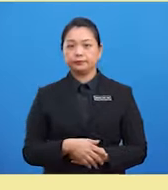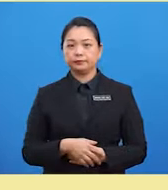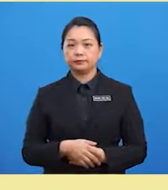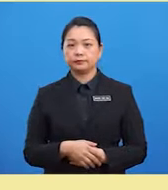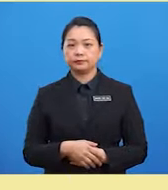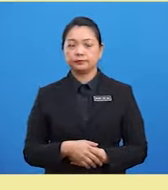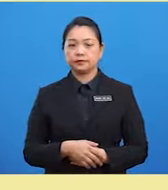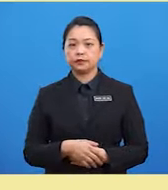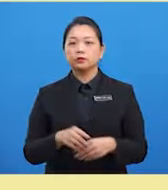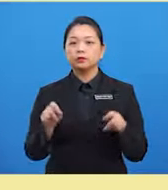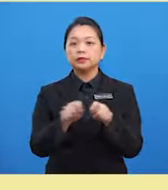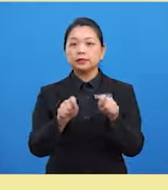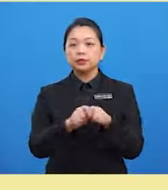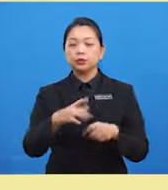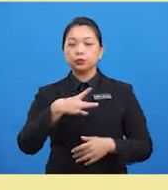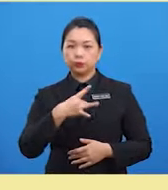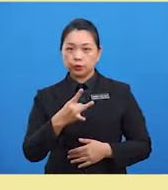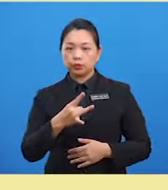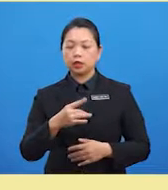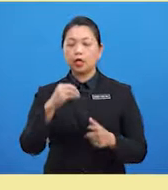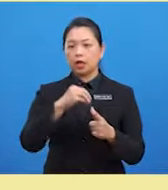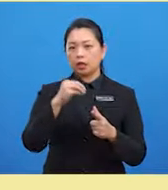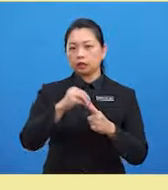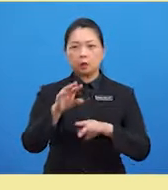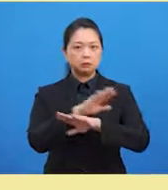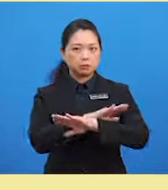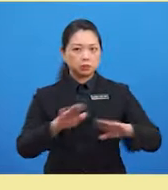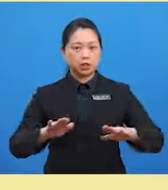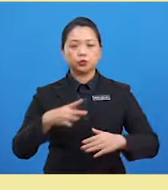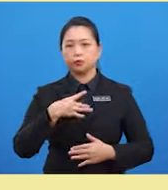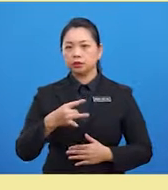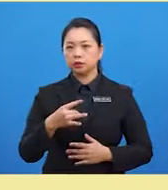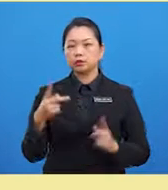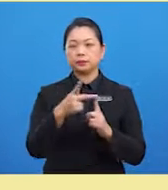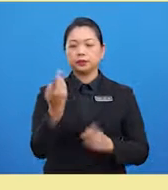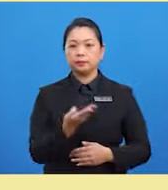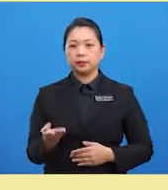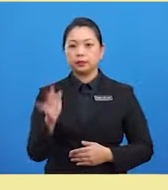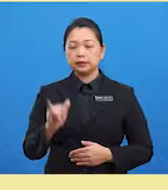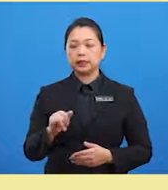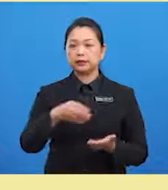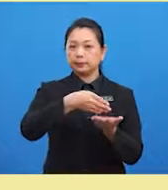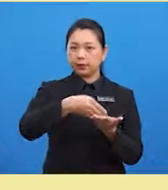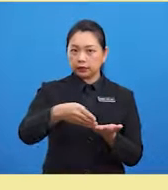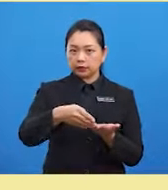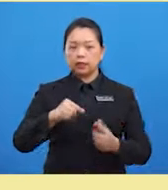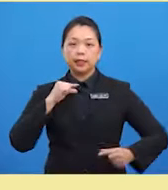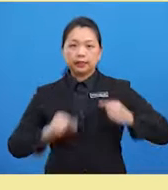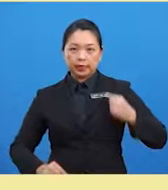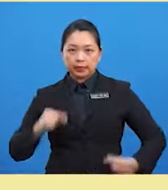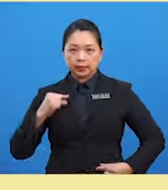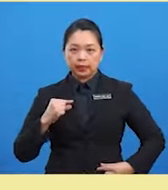seperti suka atau tidak kepada produk yang telah dibeli dan gelagat